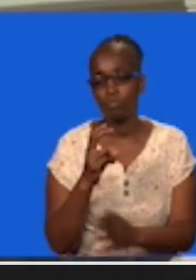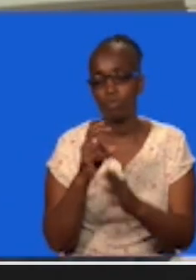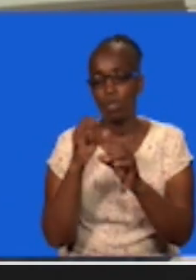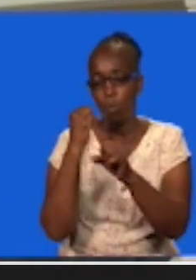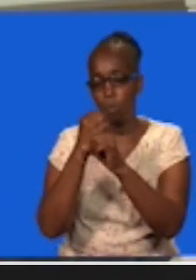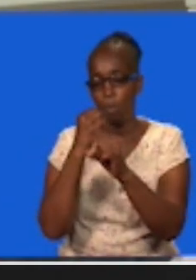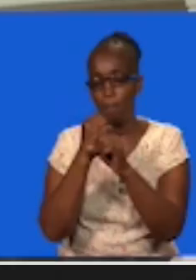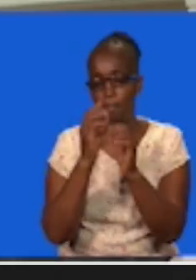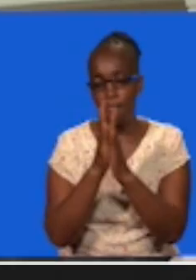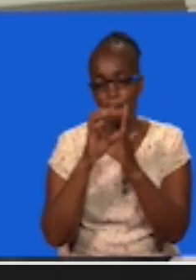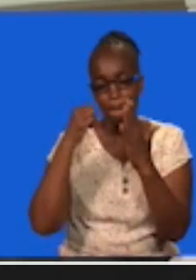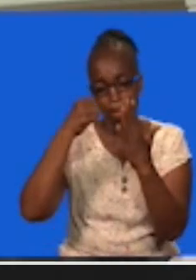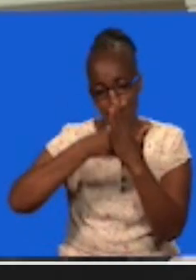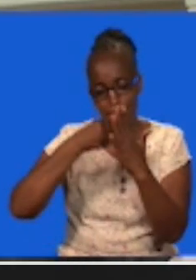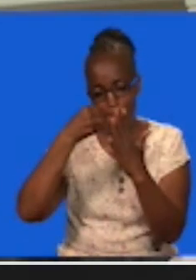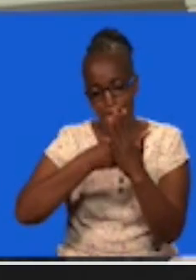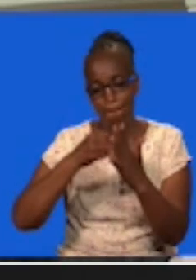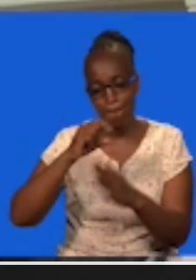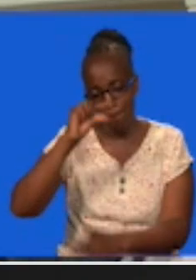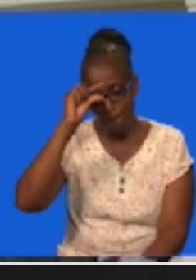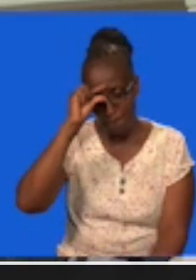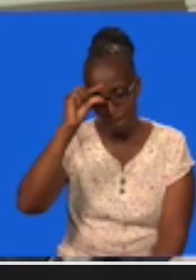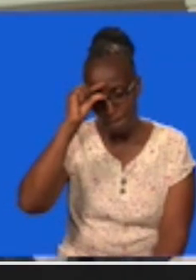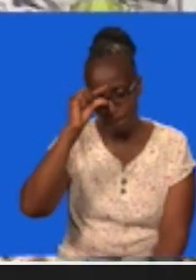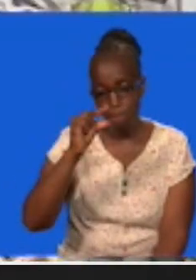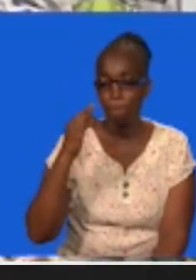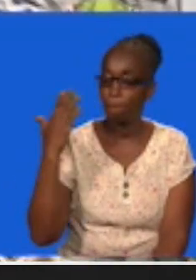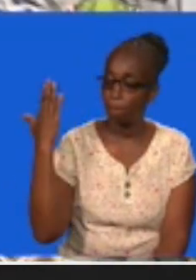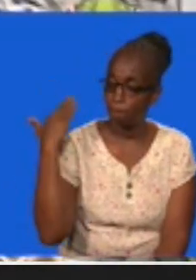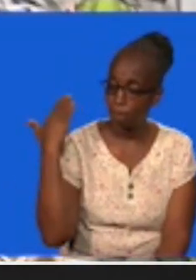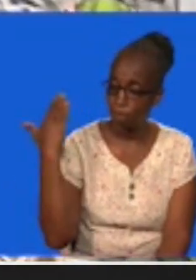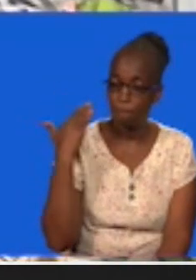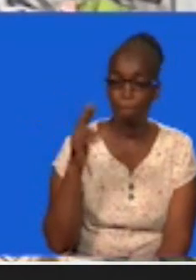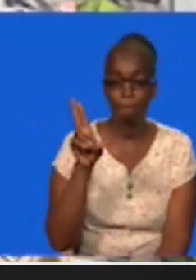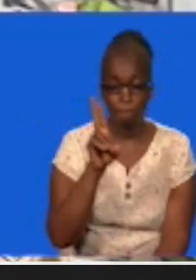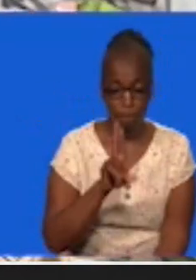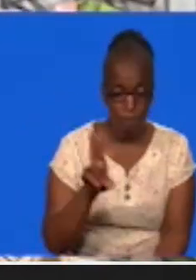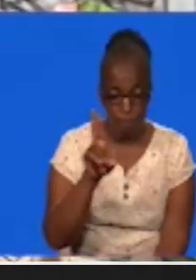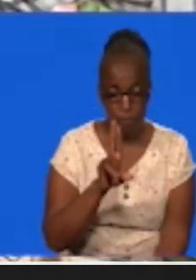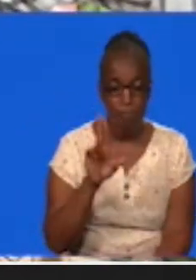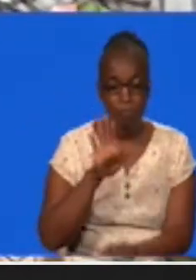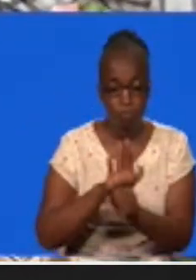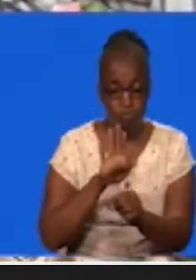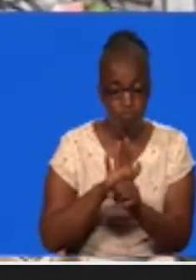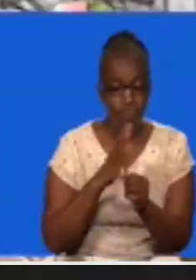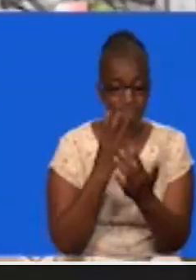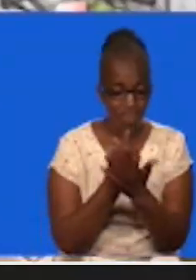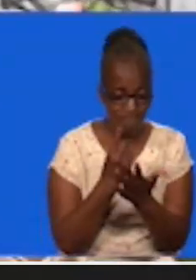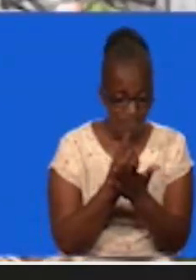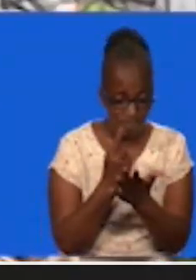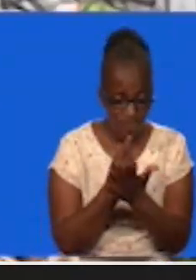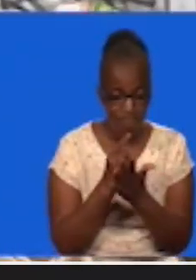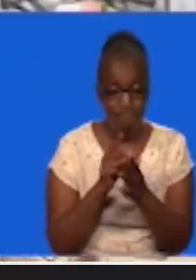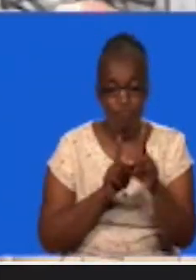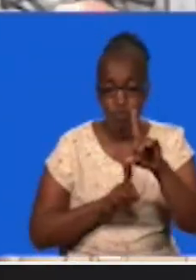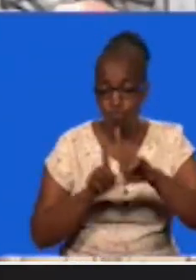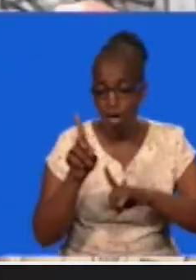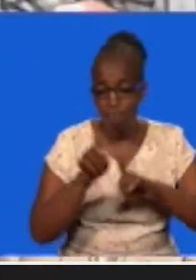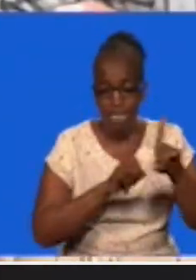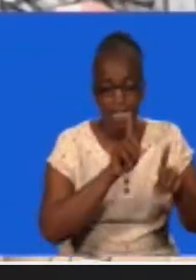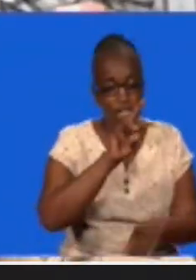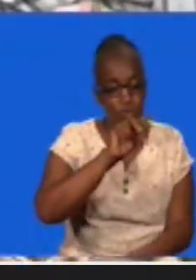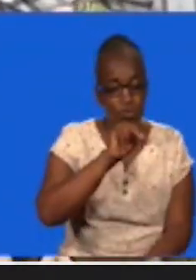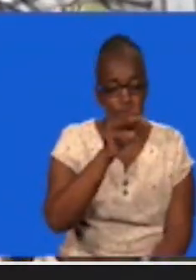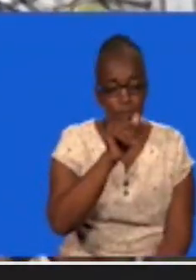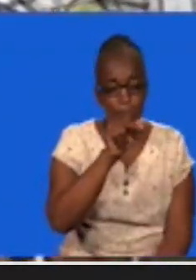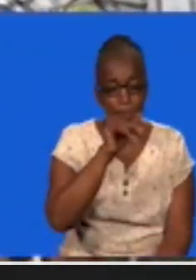123 ikiwa afueni kubwa kwa wakazi wa eneo hili. Tulikuwa tunatumia gharama like transport kwenda saidi